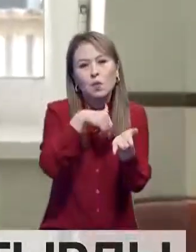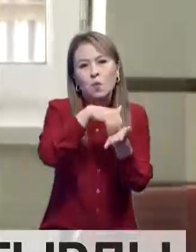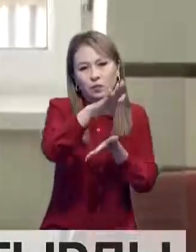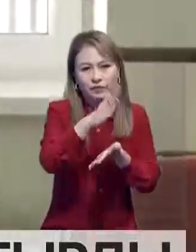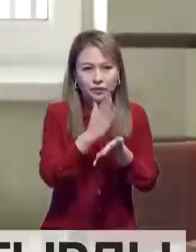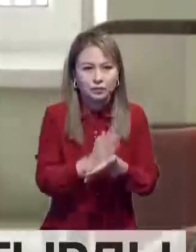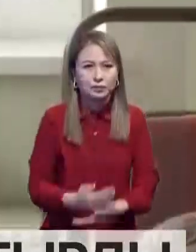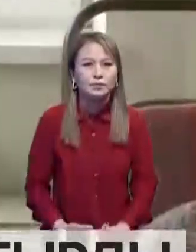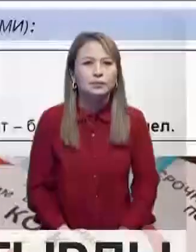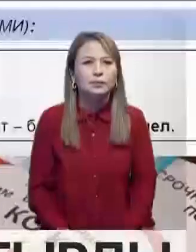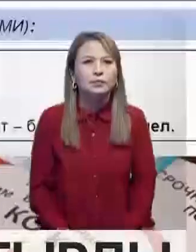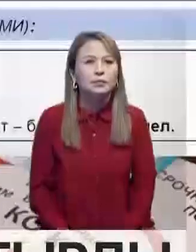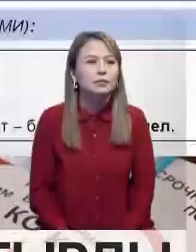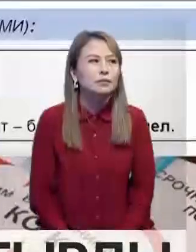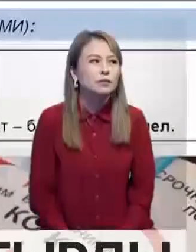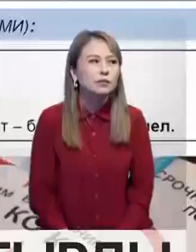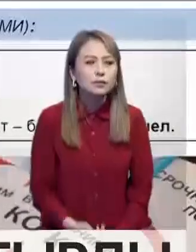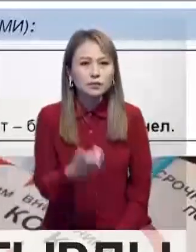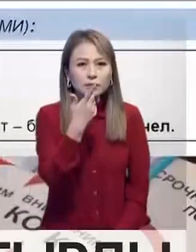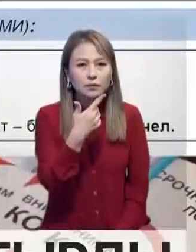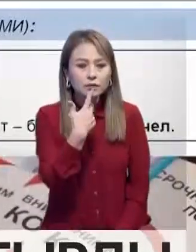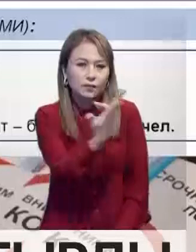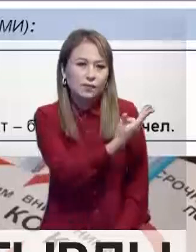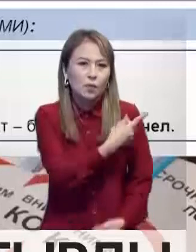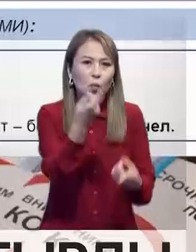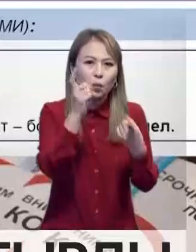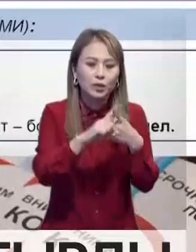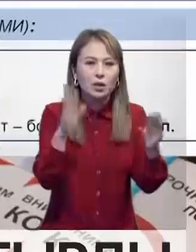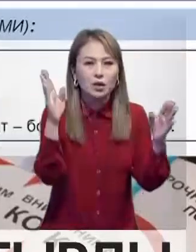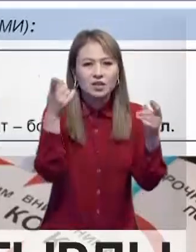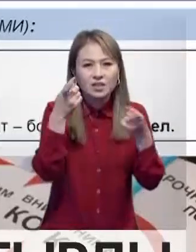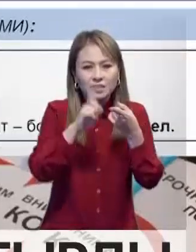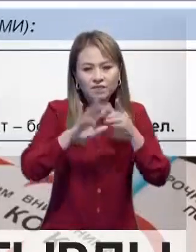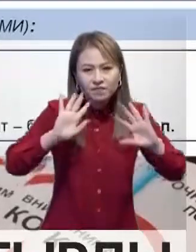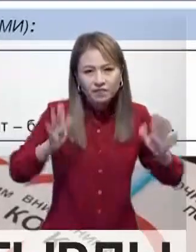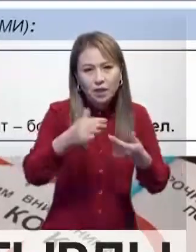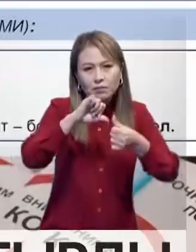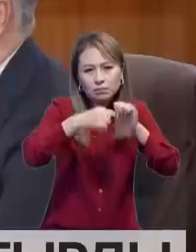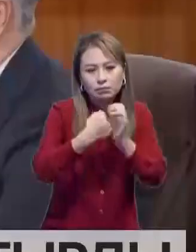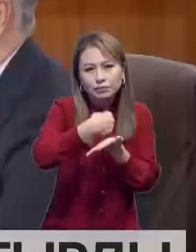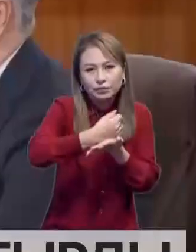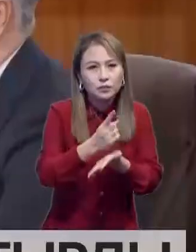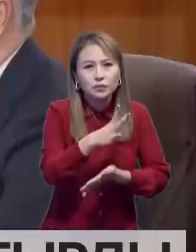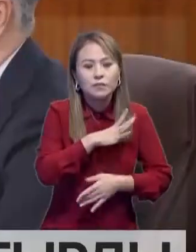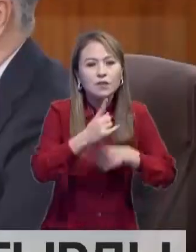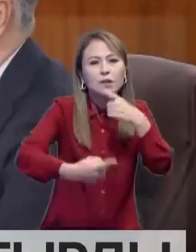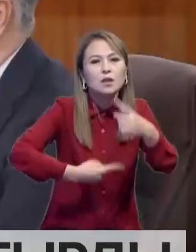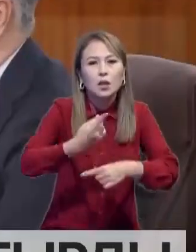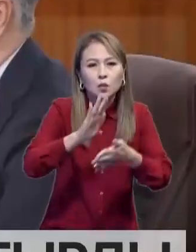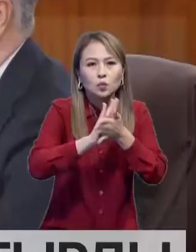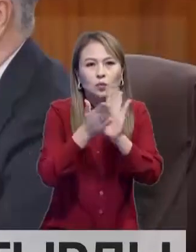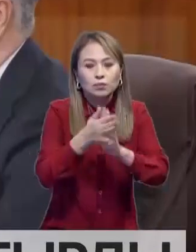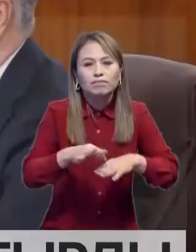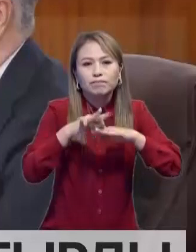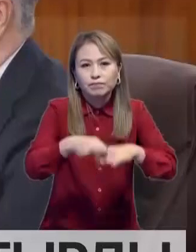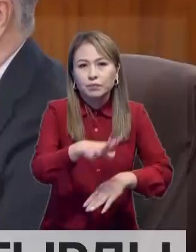тартқаны белгілі. Қызылша бойынша эпидемиологиялық жағдайды тұрақтандыру мақсатында келесі шаралар